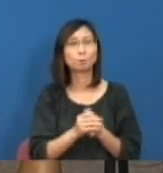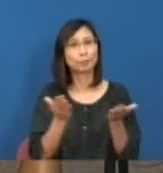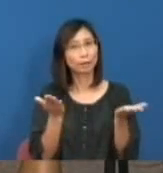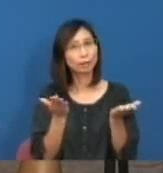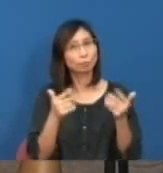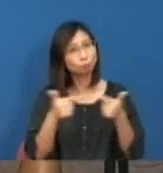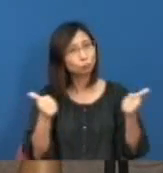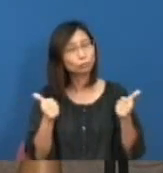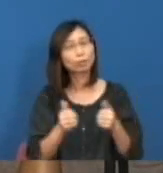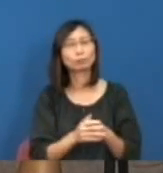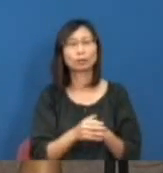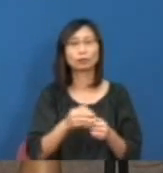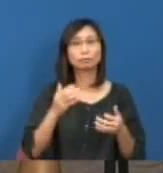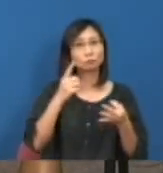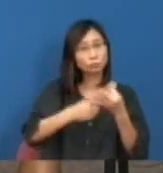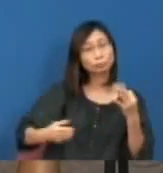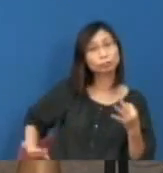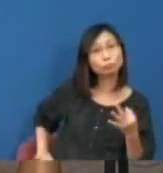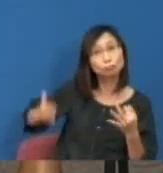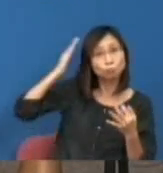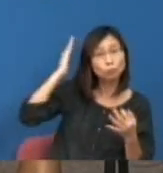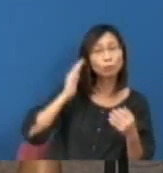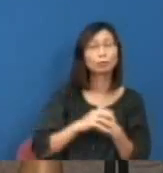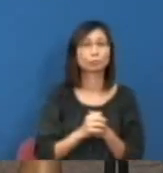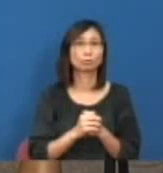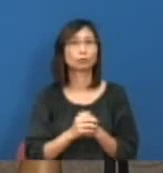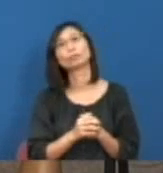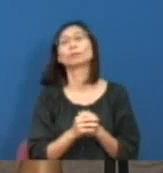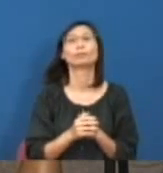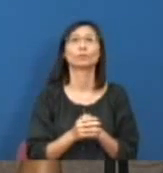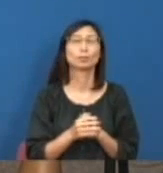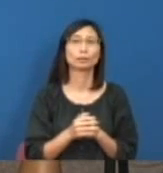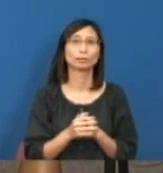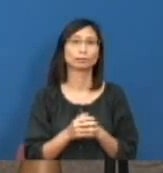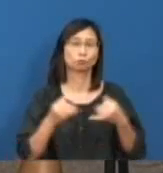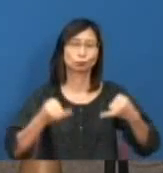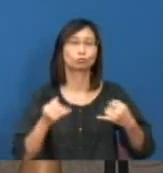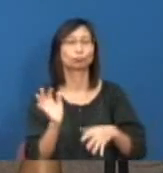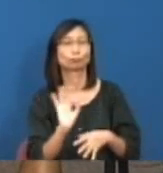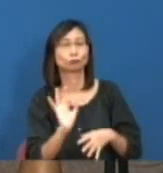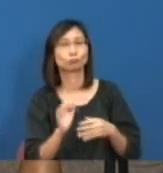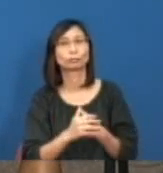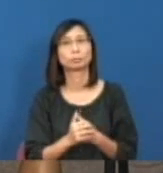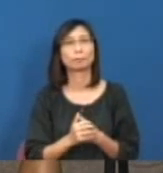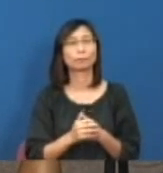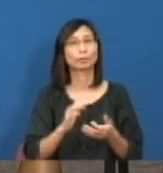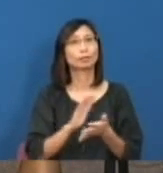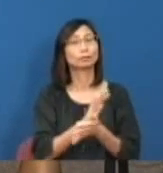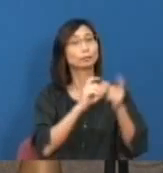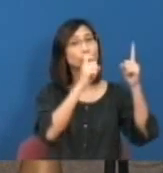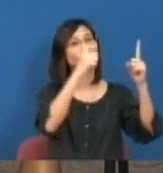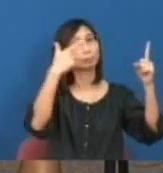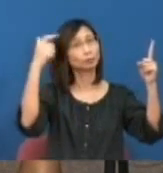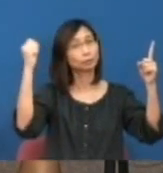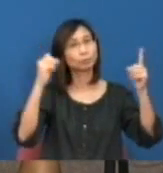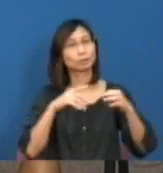同中共嘅活動係 中共活動啊，同佢加團啊， 唔相撥啦，唔相撥啦，係嘛？ 咁甚至嗰陣時嘅統八十年代統戰啊，佢